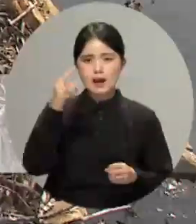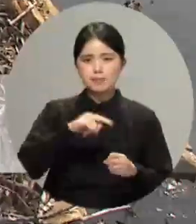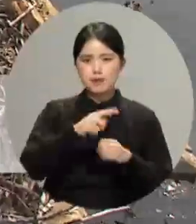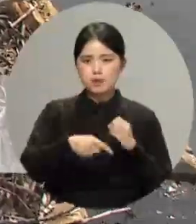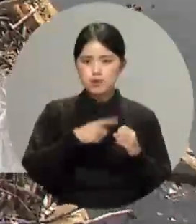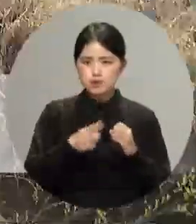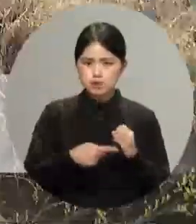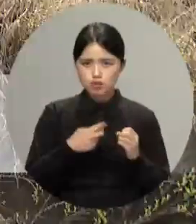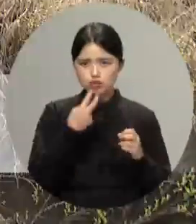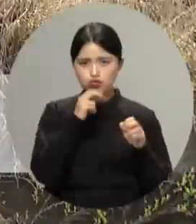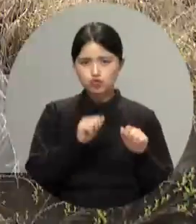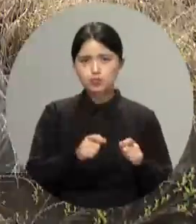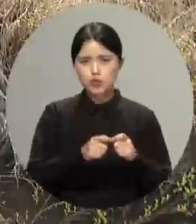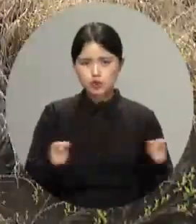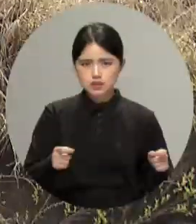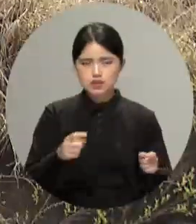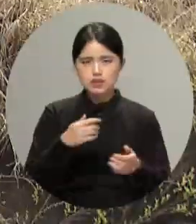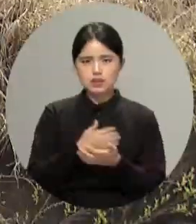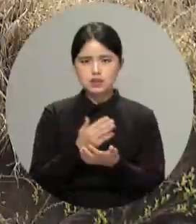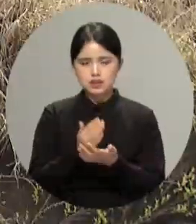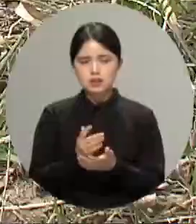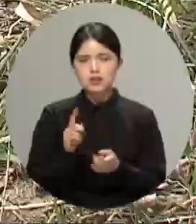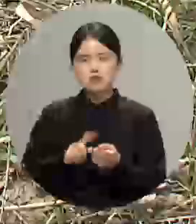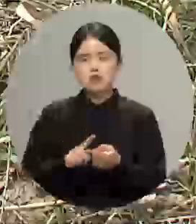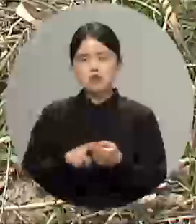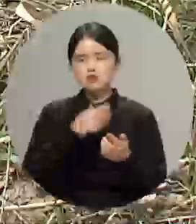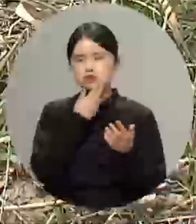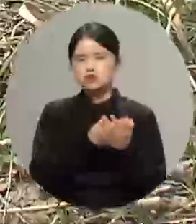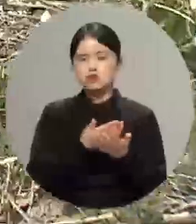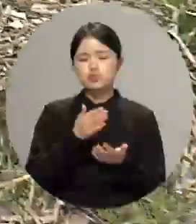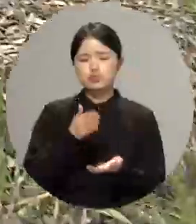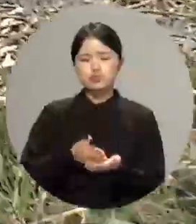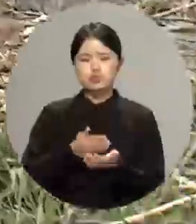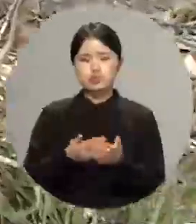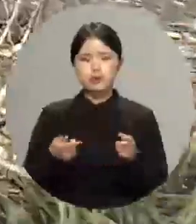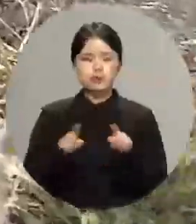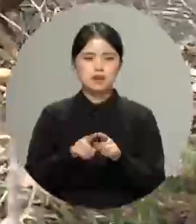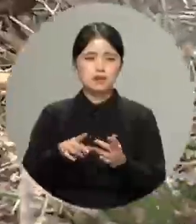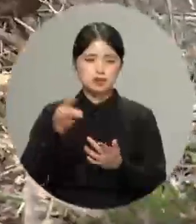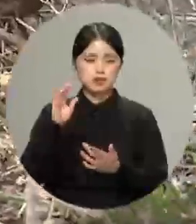전북도 환경보건센터 개소 등도 주요 뉴스로 함께 선정됐습니다.